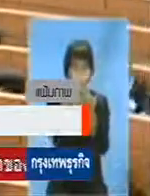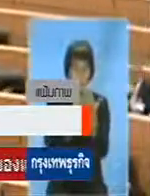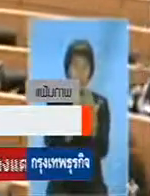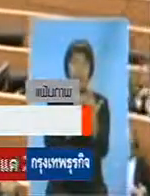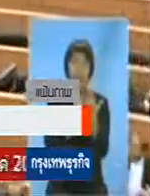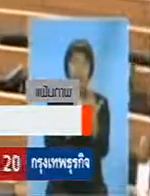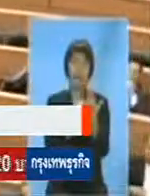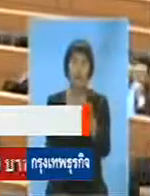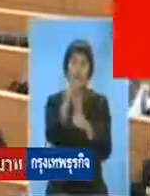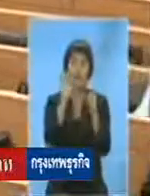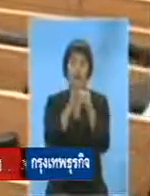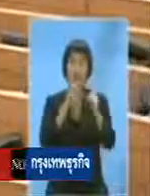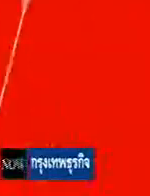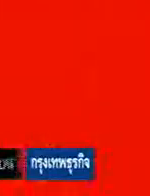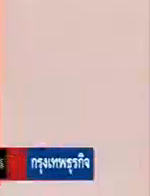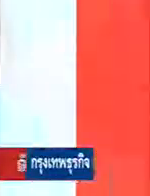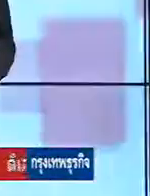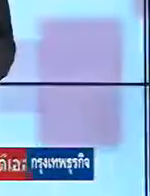าว